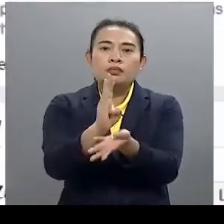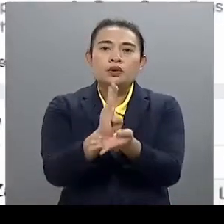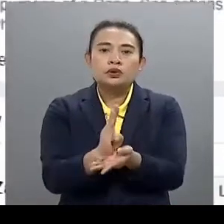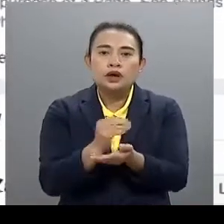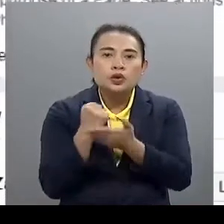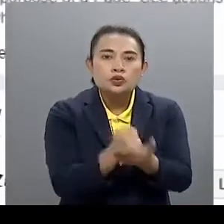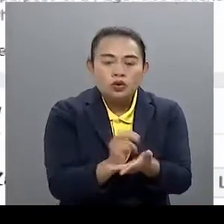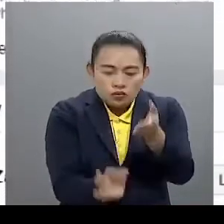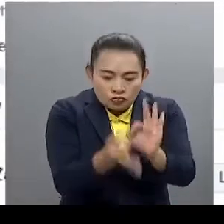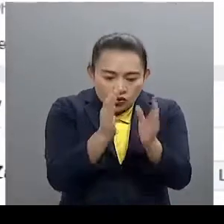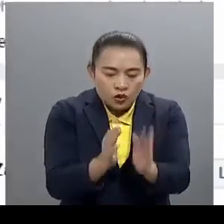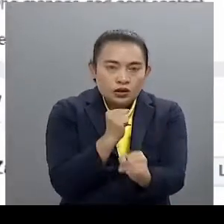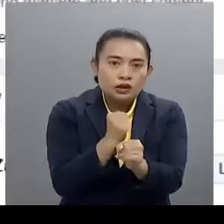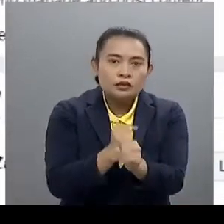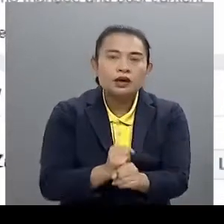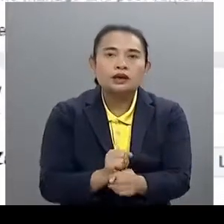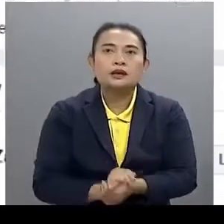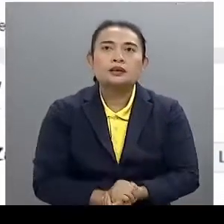ร์ทโฟนชื่อดังเปิดรับบริจาคเงินช่วยเหลือเจ้าหน้าที่ดับไฟป่าที่มียอดเงินกว่า8